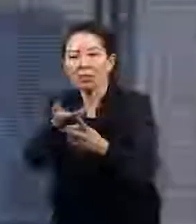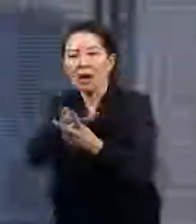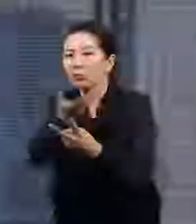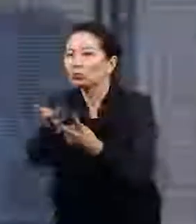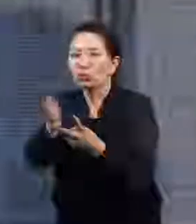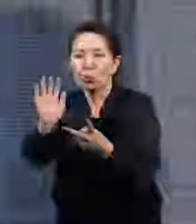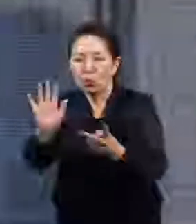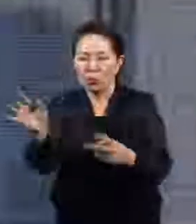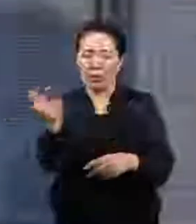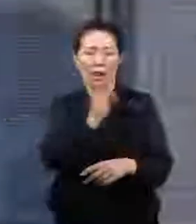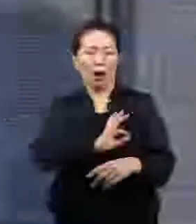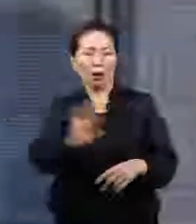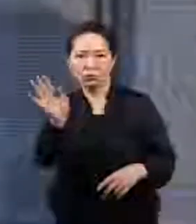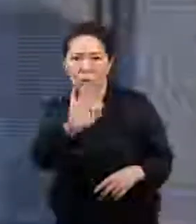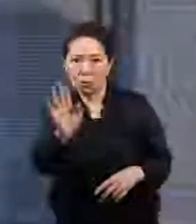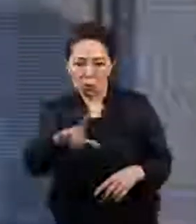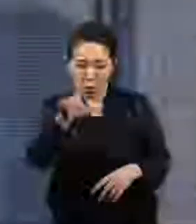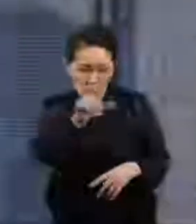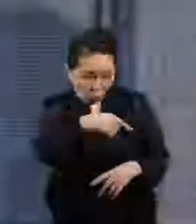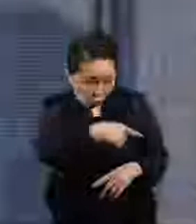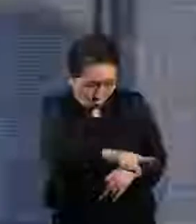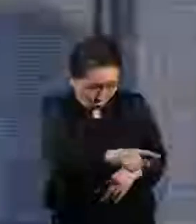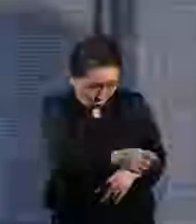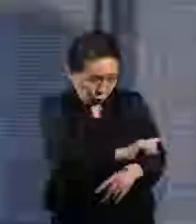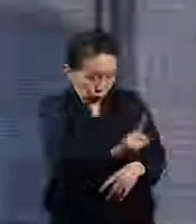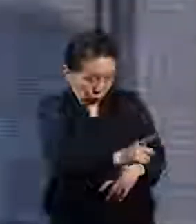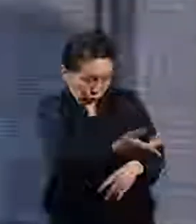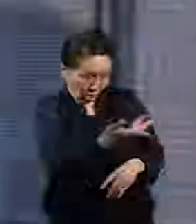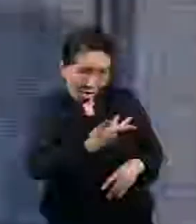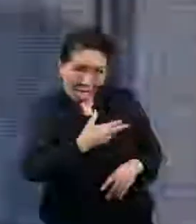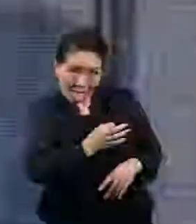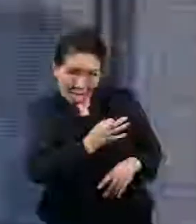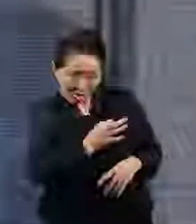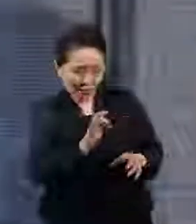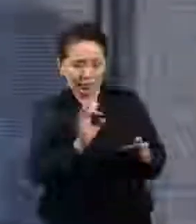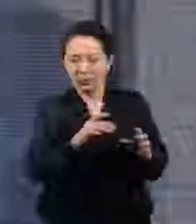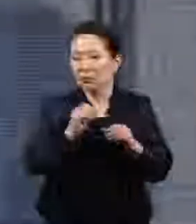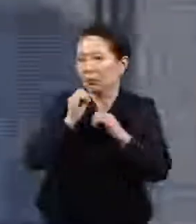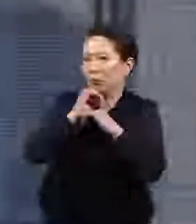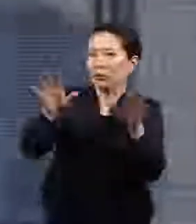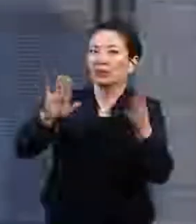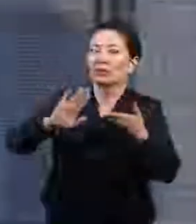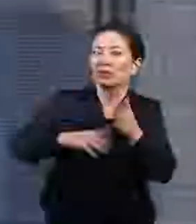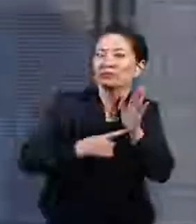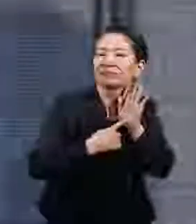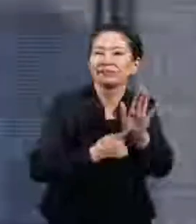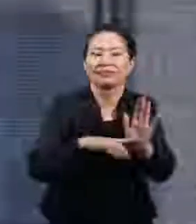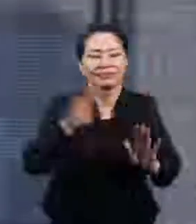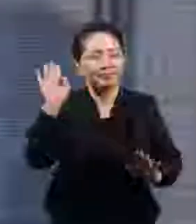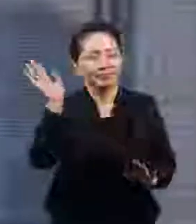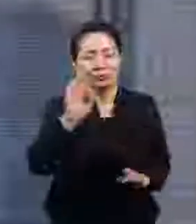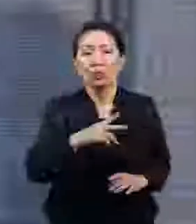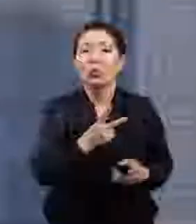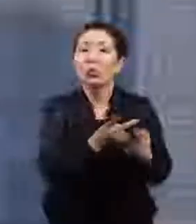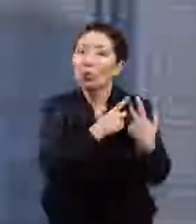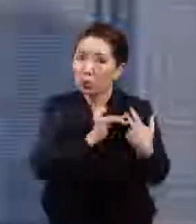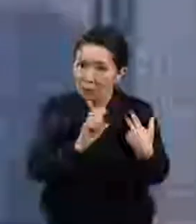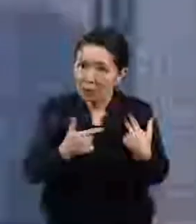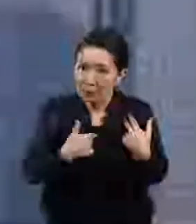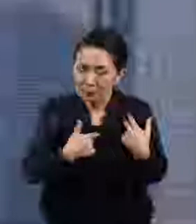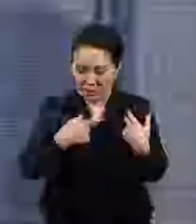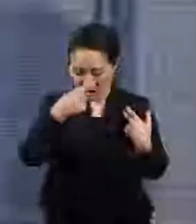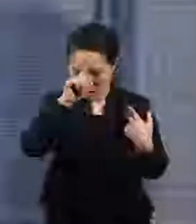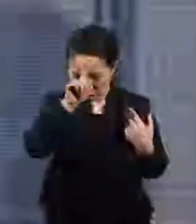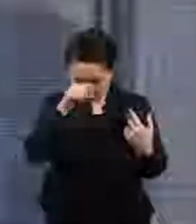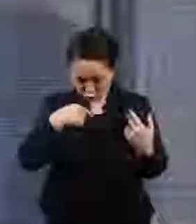байх, мөн үйлчлүүлгийн зөвшөөрлгүйгээр мэдээллийн хэрэгслэр болон сурчлагаанд ашиглуулахгүй байх үүрэгтэй байдаг. Эмнэлгийн ёс